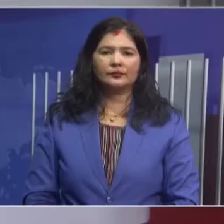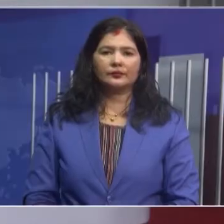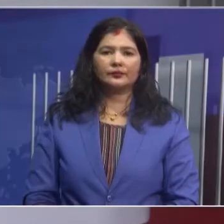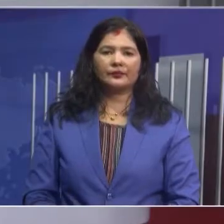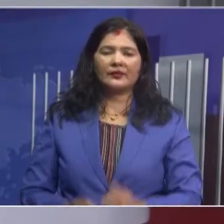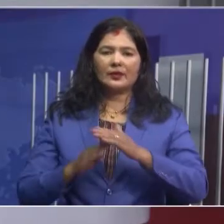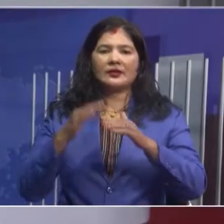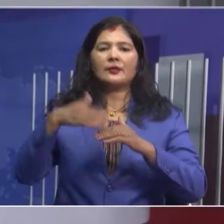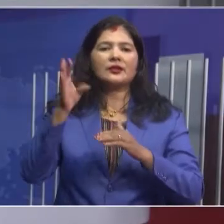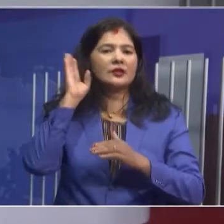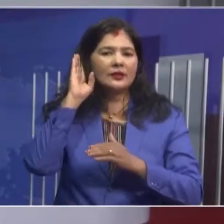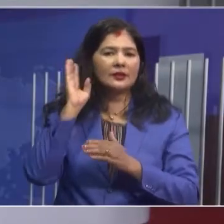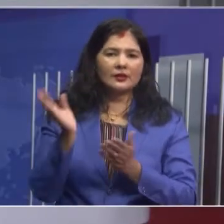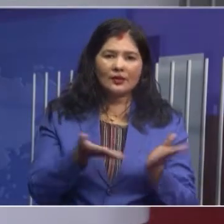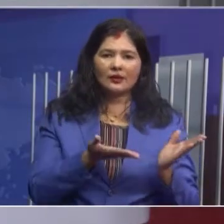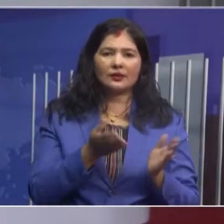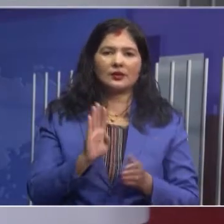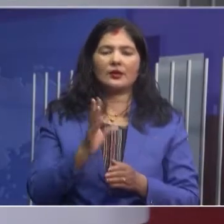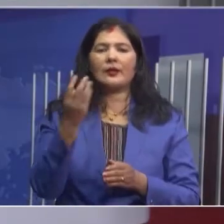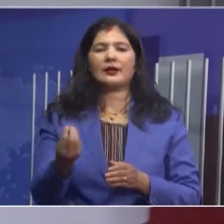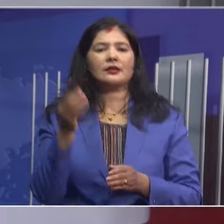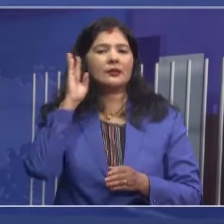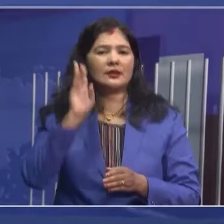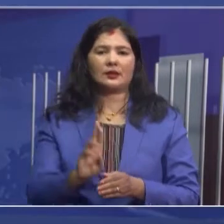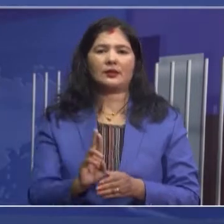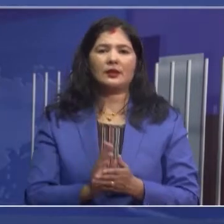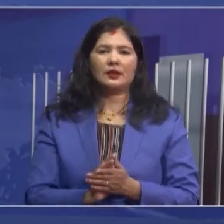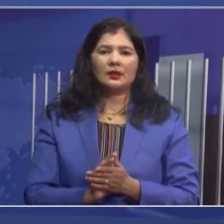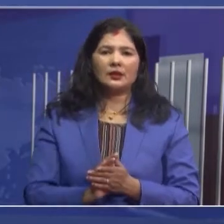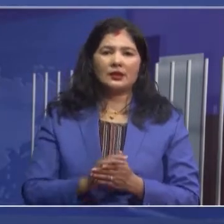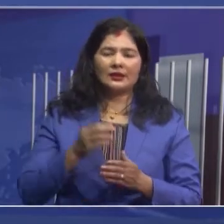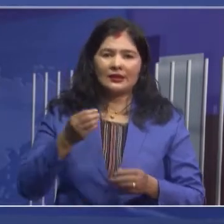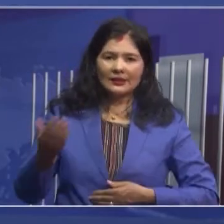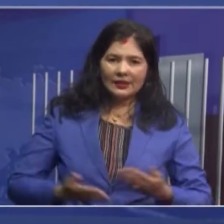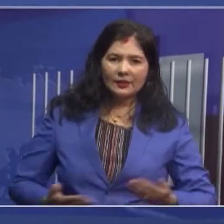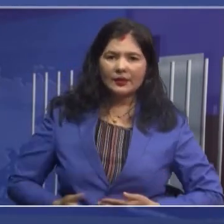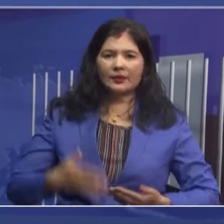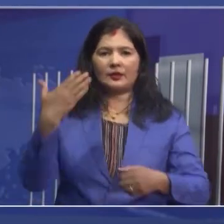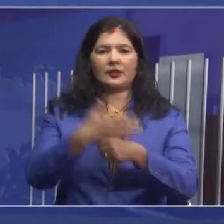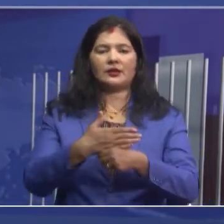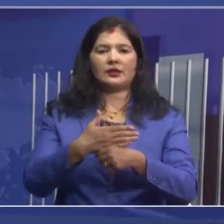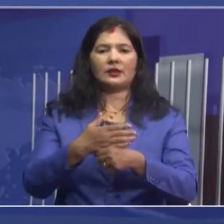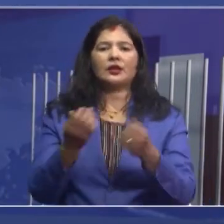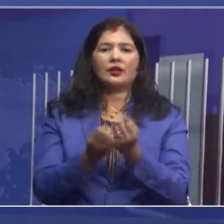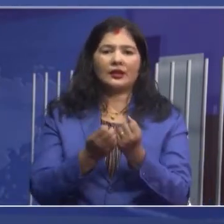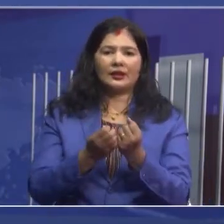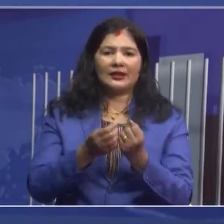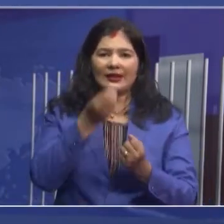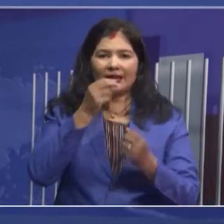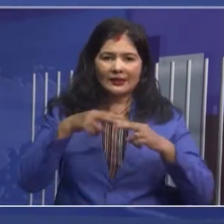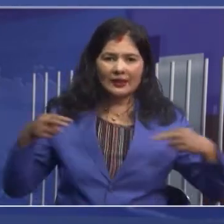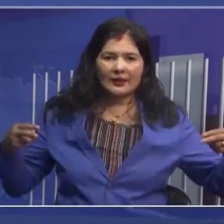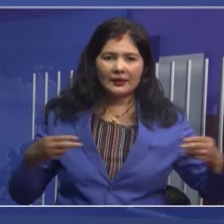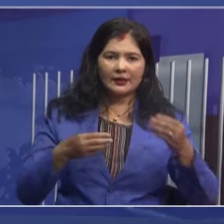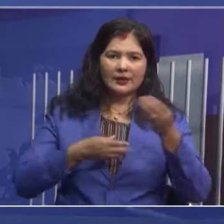अधिकार। विश्रामपछि समाचारमा पुनः स्वागत छ। अब बाँकी समाचार। चाडपर्व लक्षित गरी सुपथ मूल्यमा खाद्य सामग्री बिक्री गर्दै